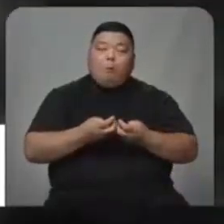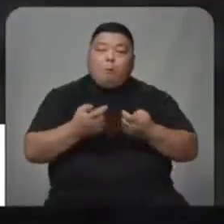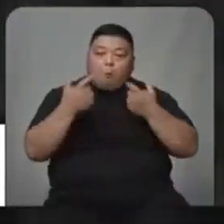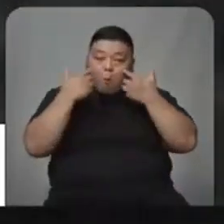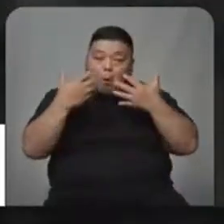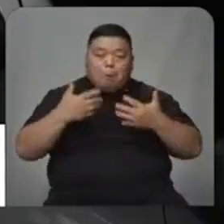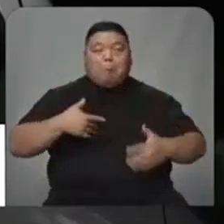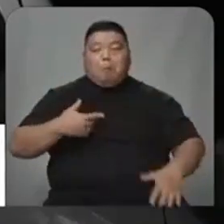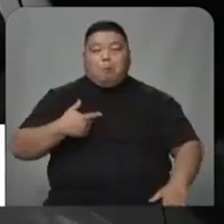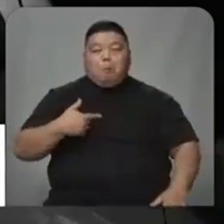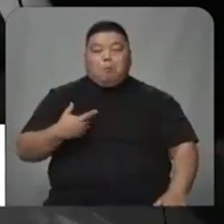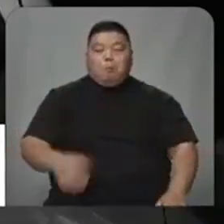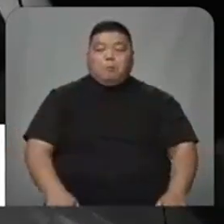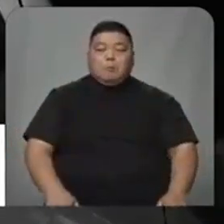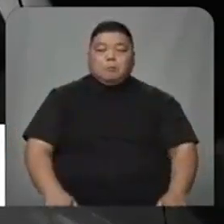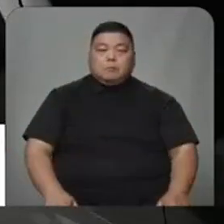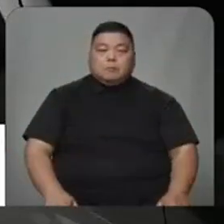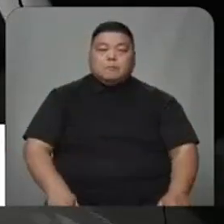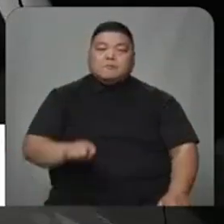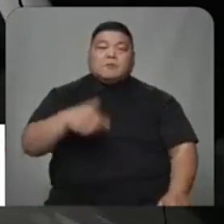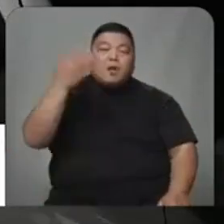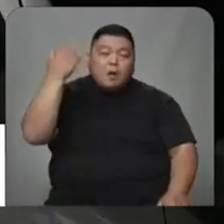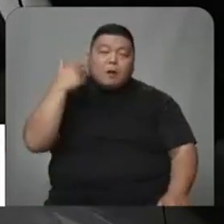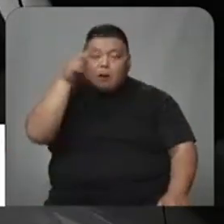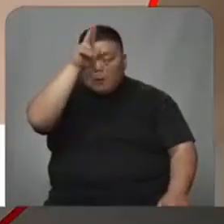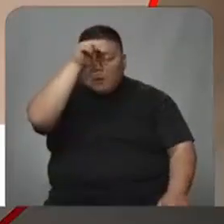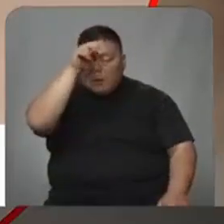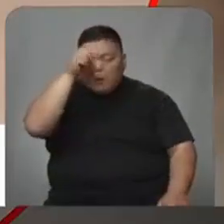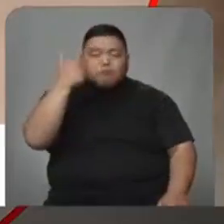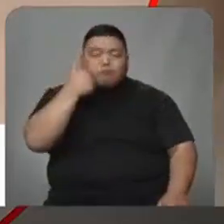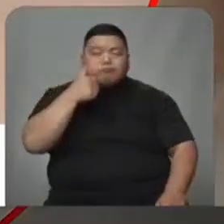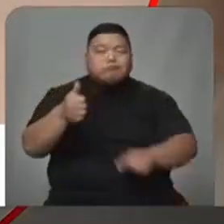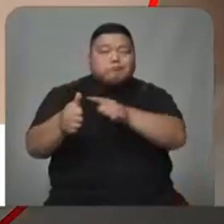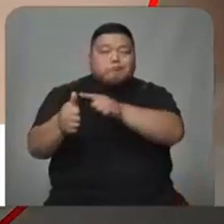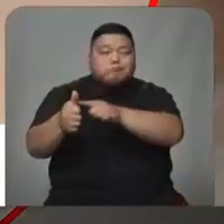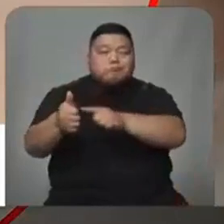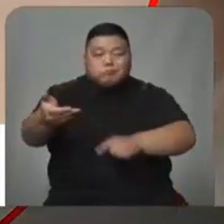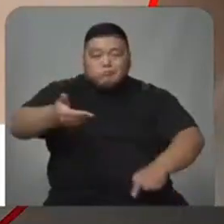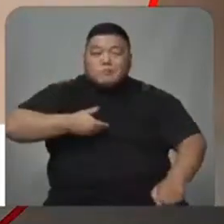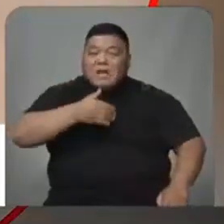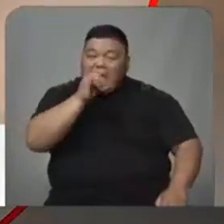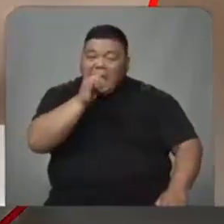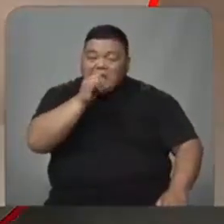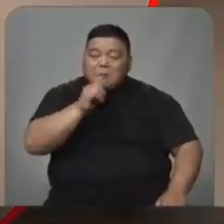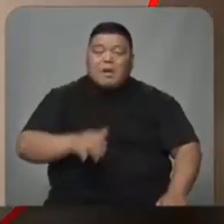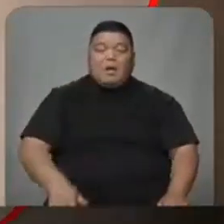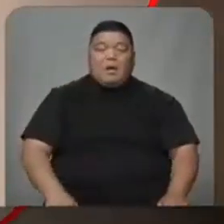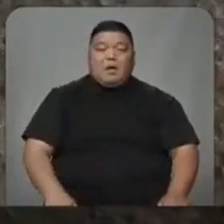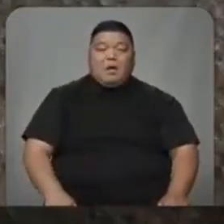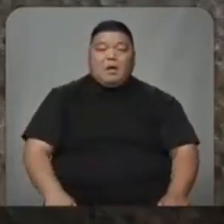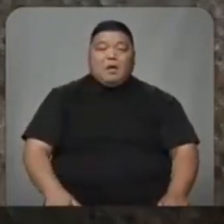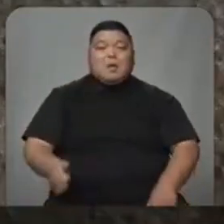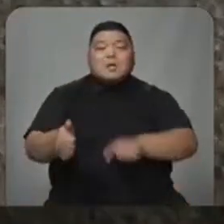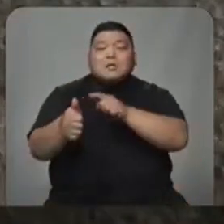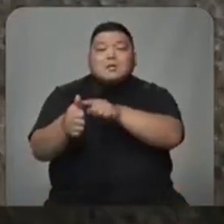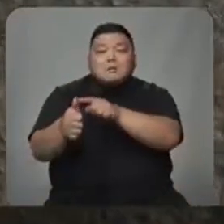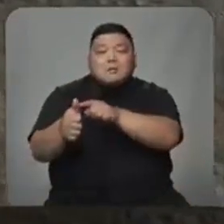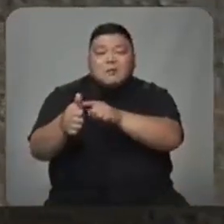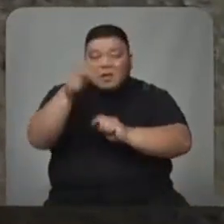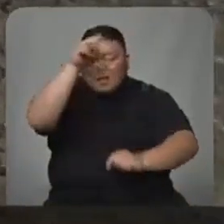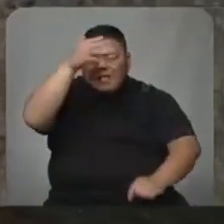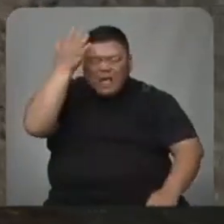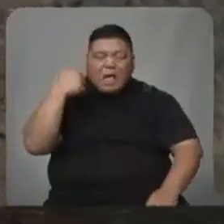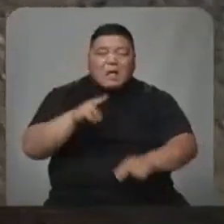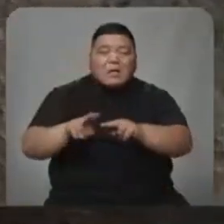않고 있습니다이 총이 전직 경찰관에게 나왔다는 진술만 확보됐습니다 그런데 총기 유포자로 지목된 해당